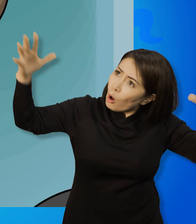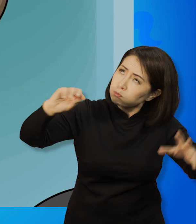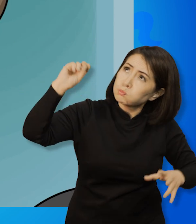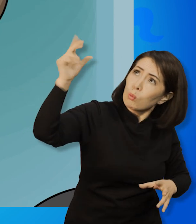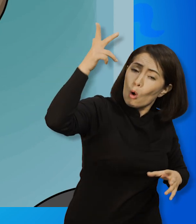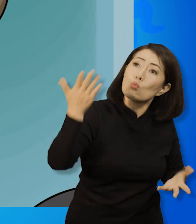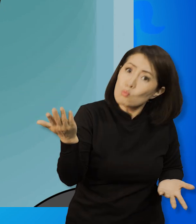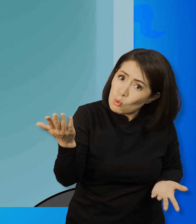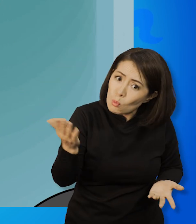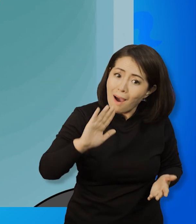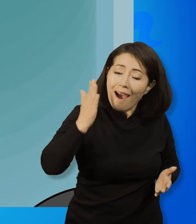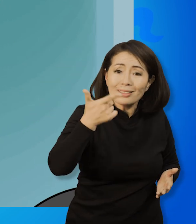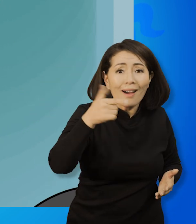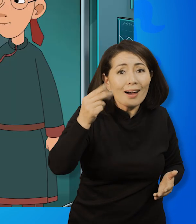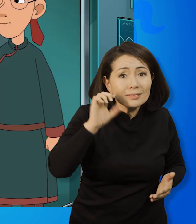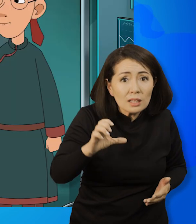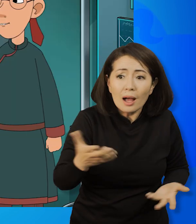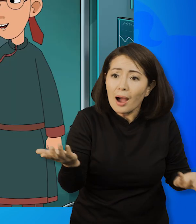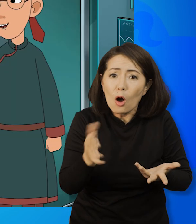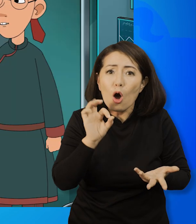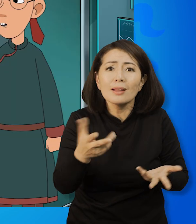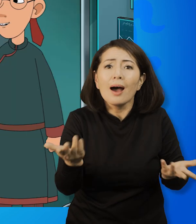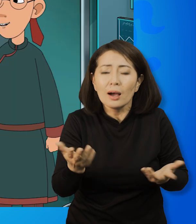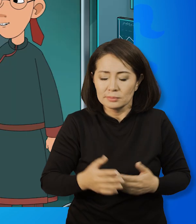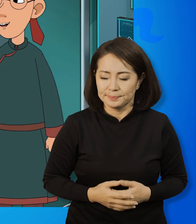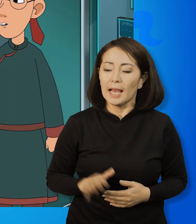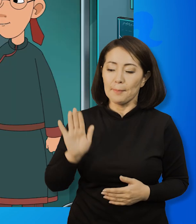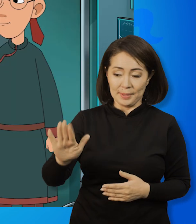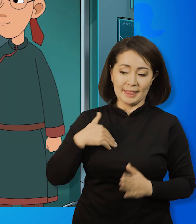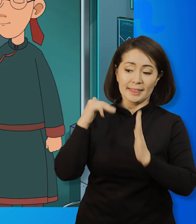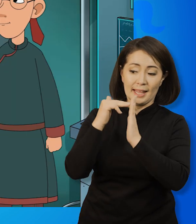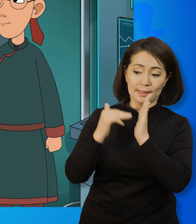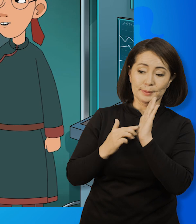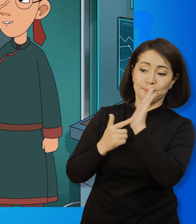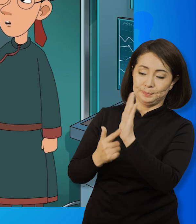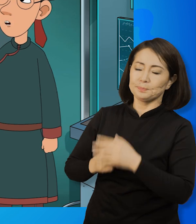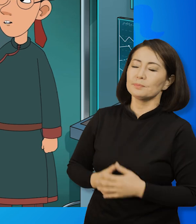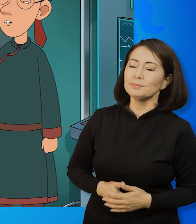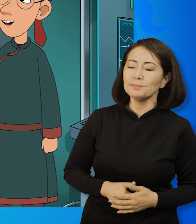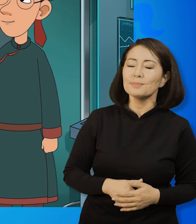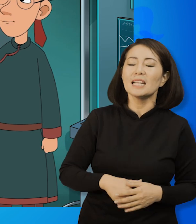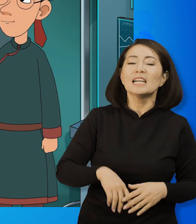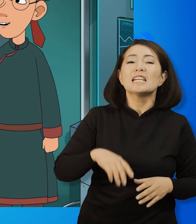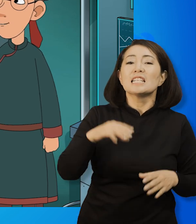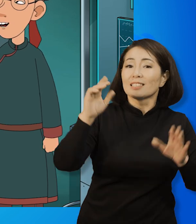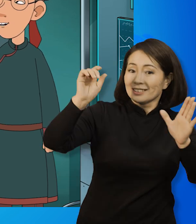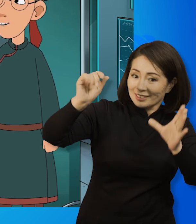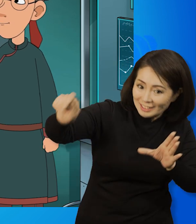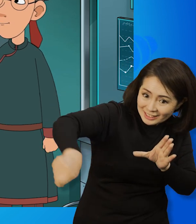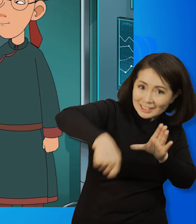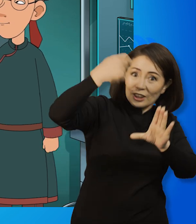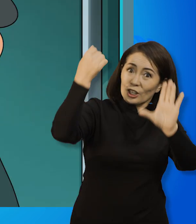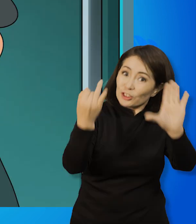уу? Яаж олдг юм бол? За ах нь гоё тайлбарлаад өгье. Шанаг 7 од гэд тэр байна